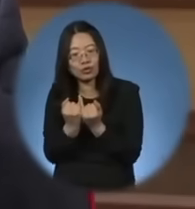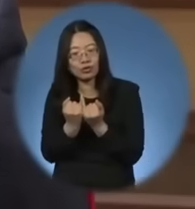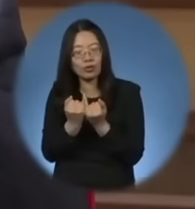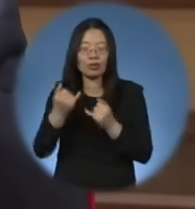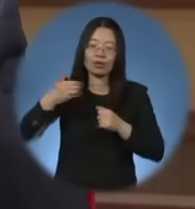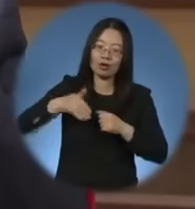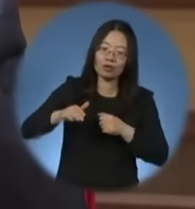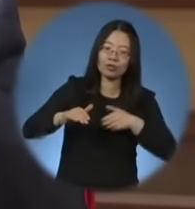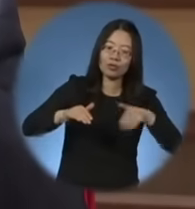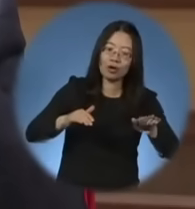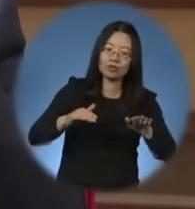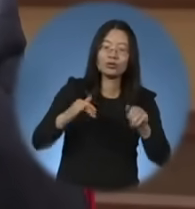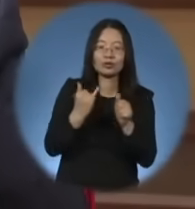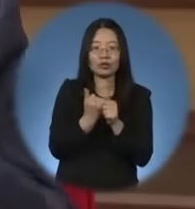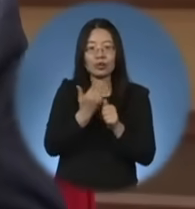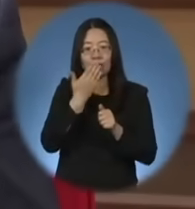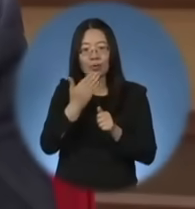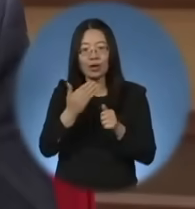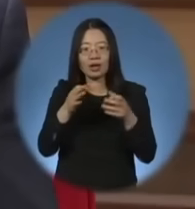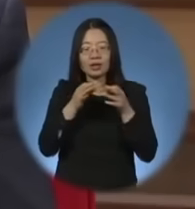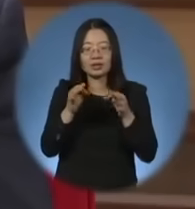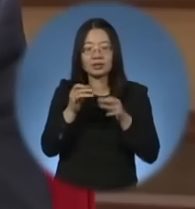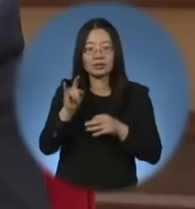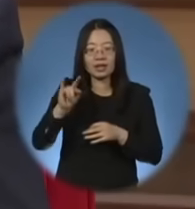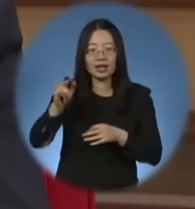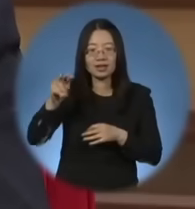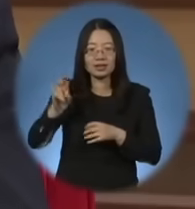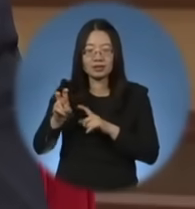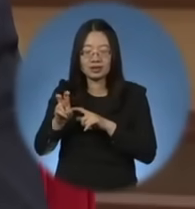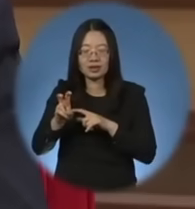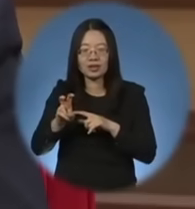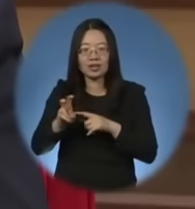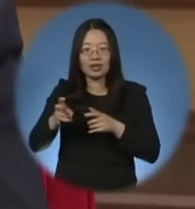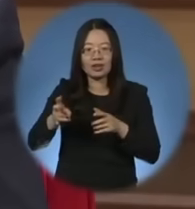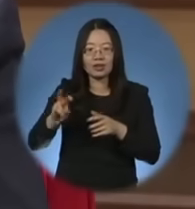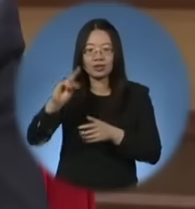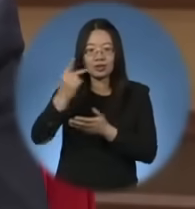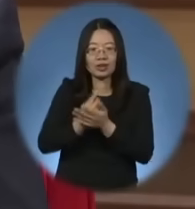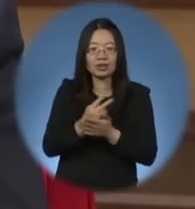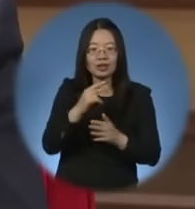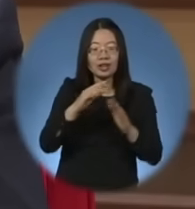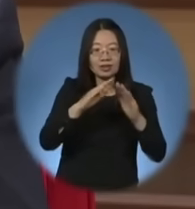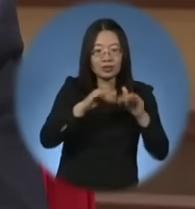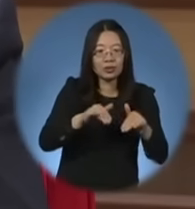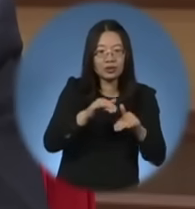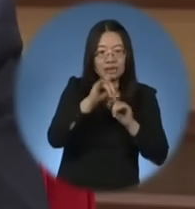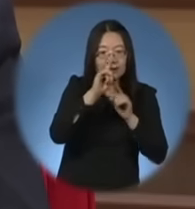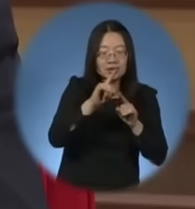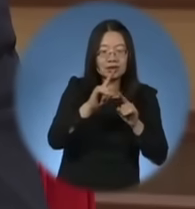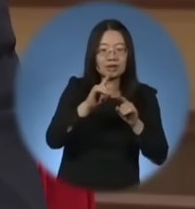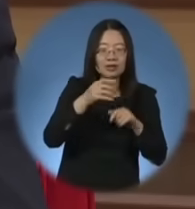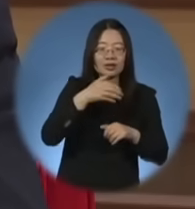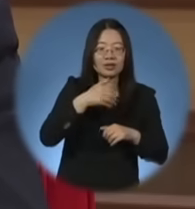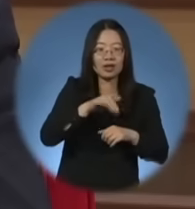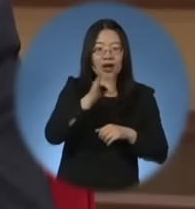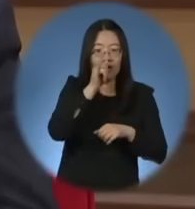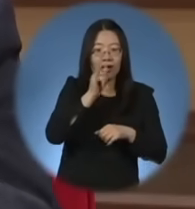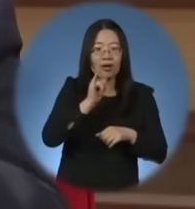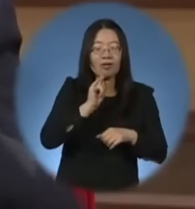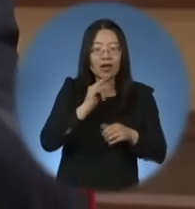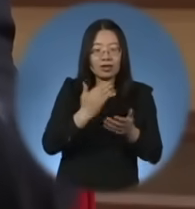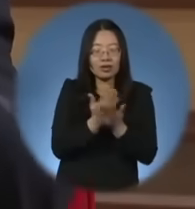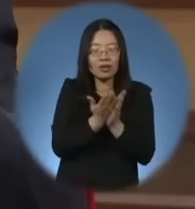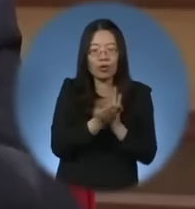가고 우리 한국 사람들이 김 김씨는 김 김해를 또 놨고 전주 이시는 전주를 또고